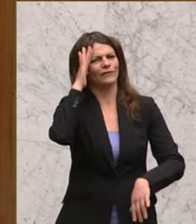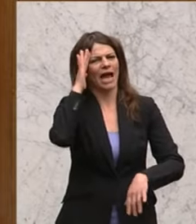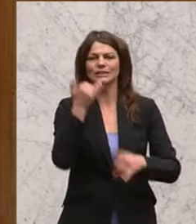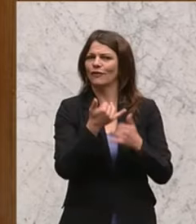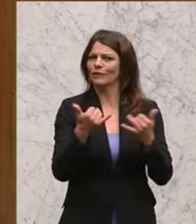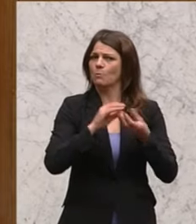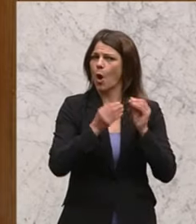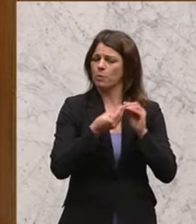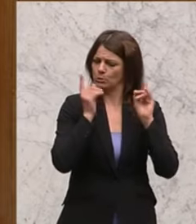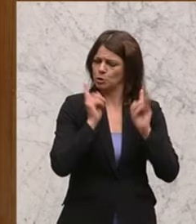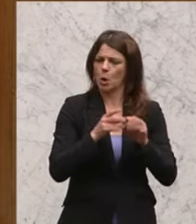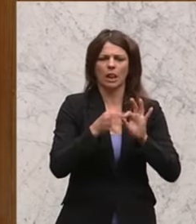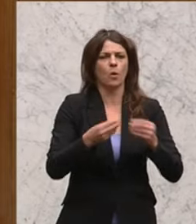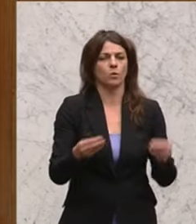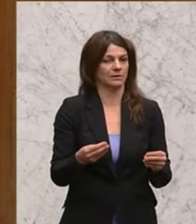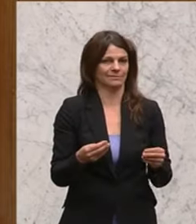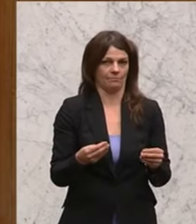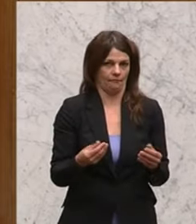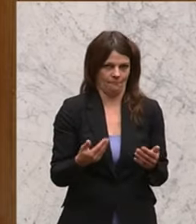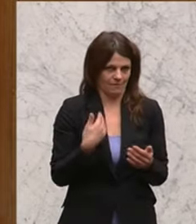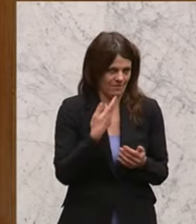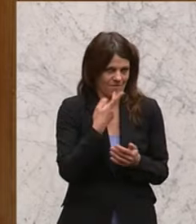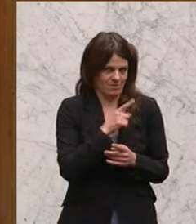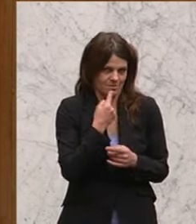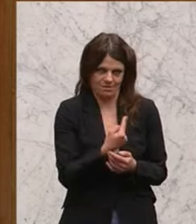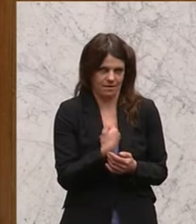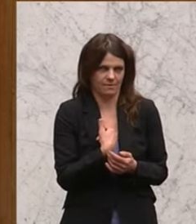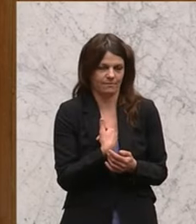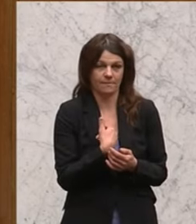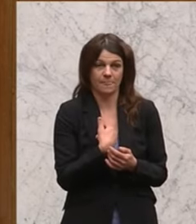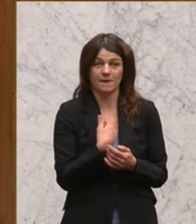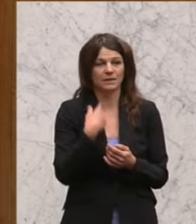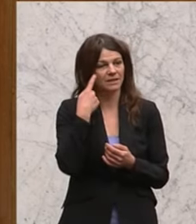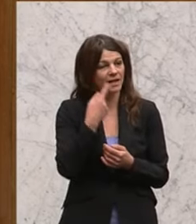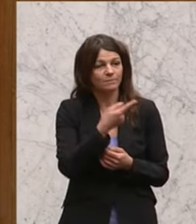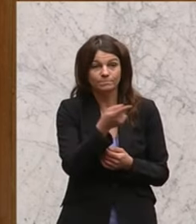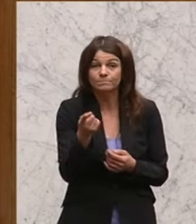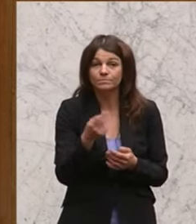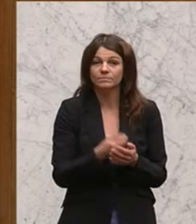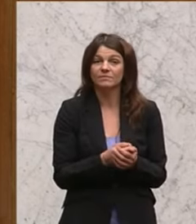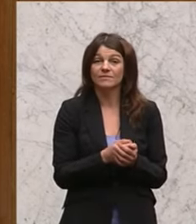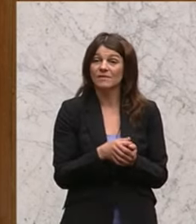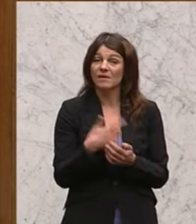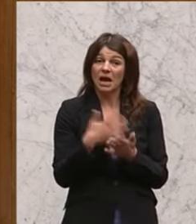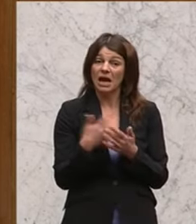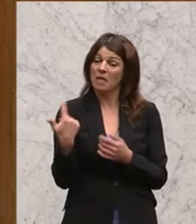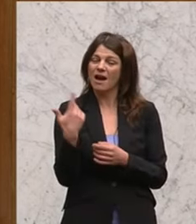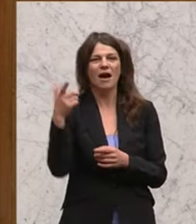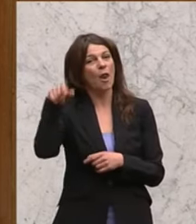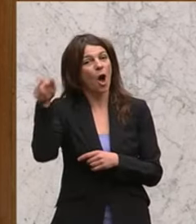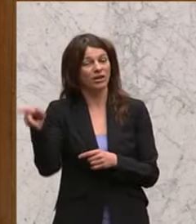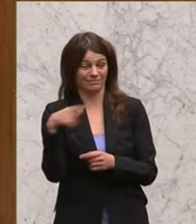Probleme präzise lösen werden. Und ich denke, Sie sollten auch jenen, die Ihnen das vorspielen würden,